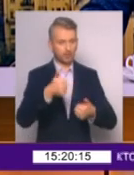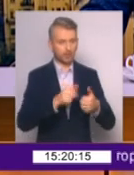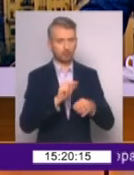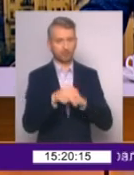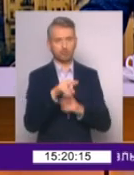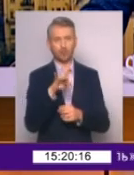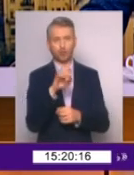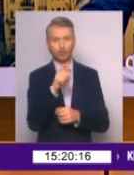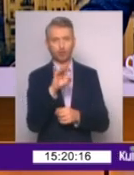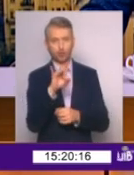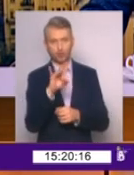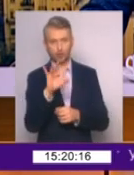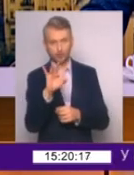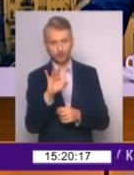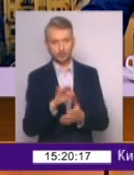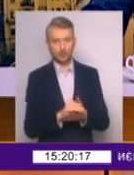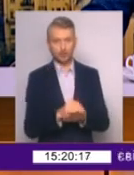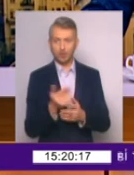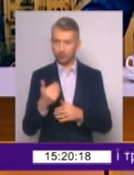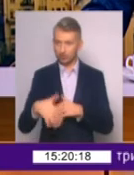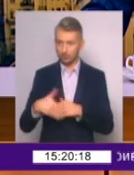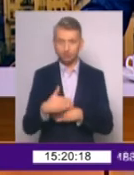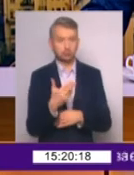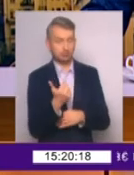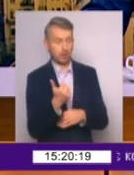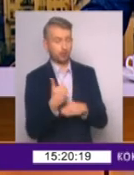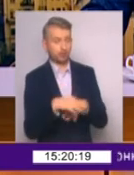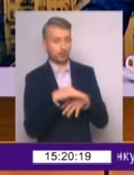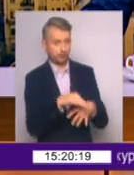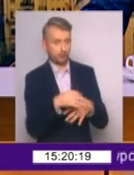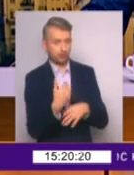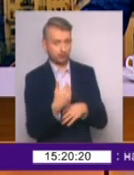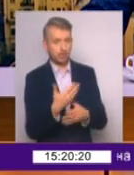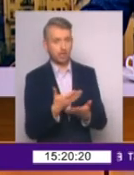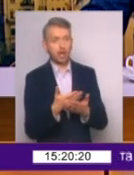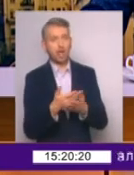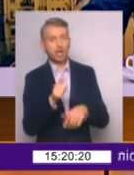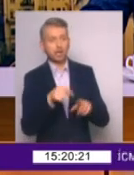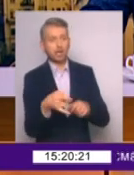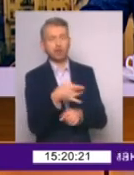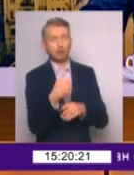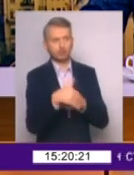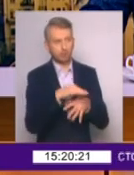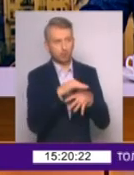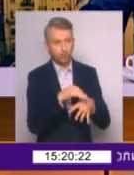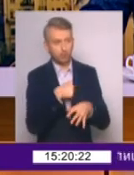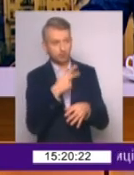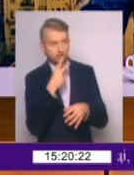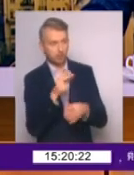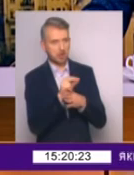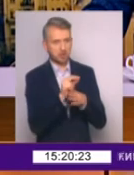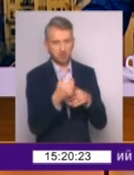Ну, вже вони проходять. Вже деякі роботи навіть по районі проводяться. Я бачу, у своїх колег вже